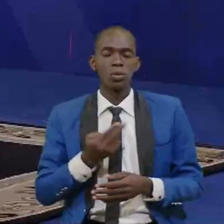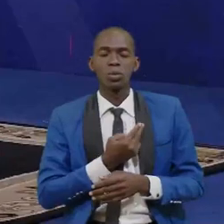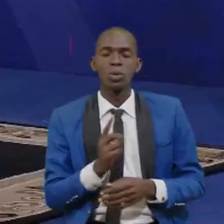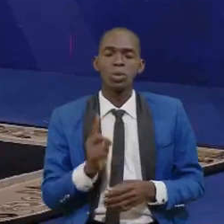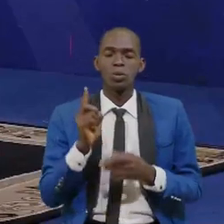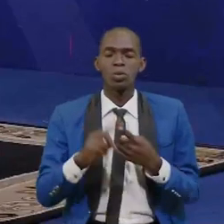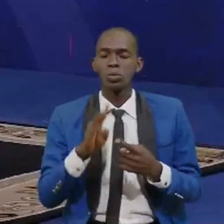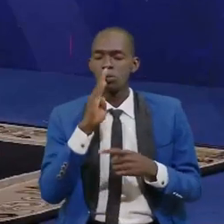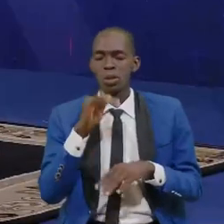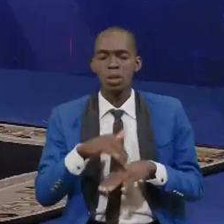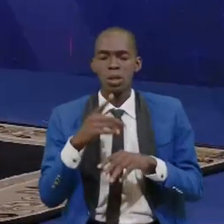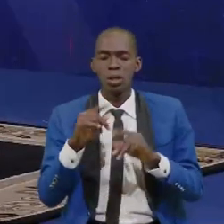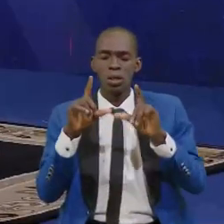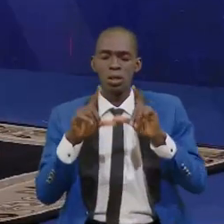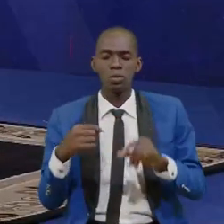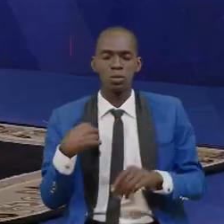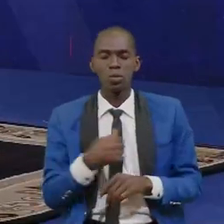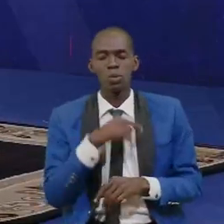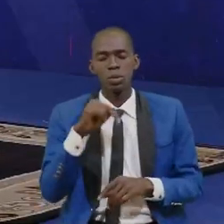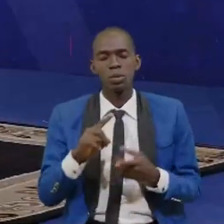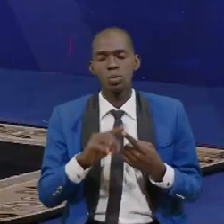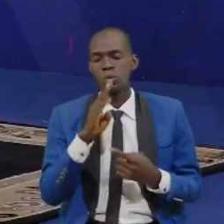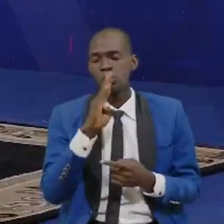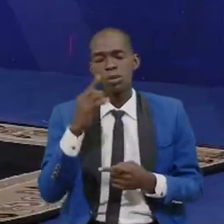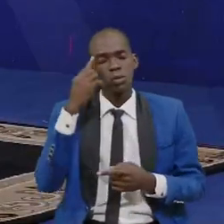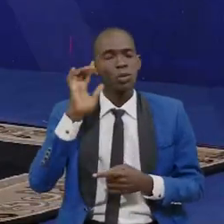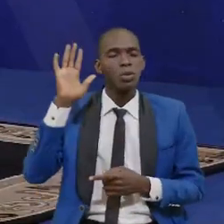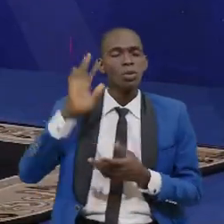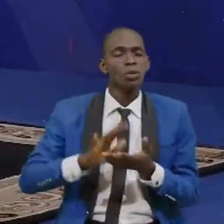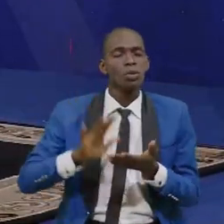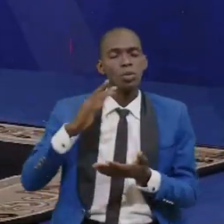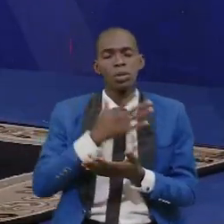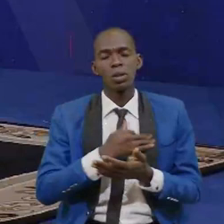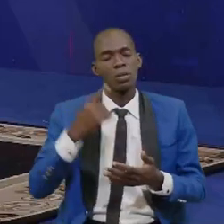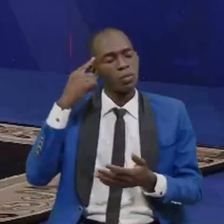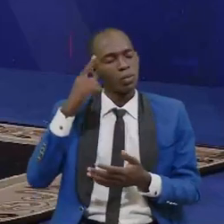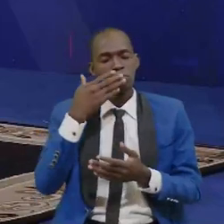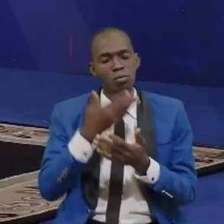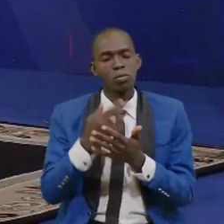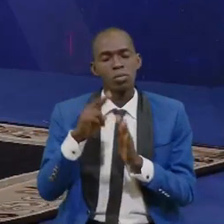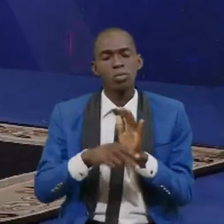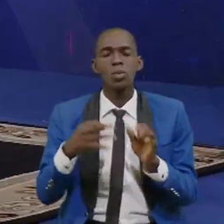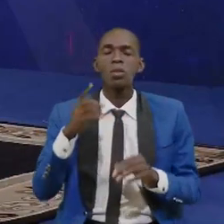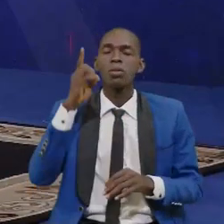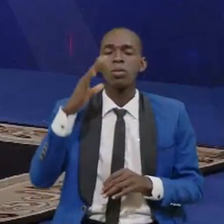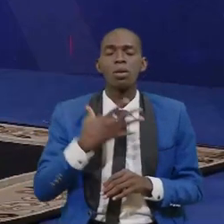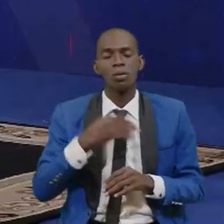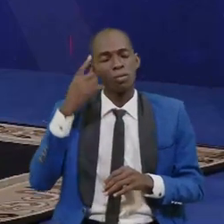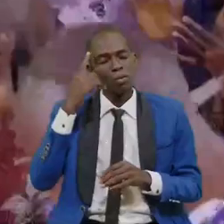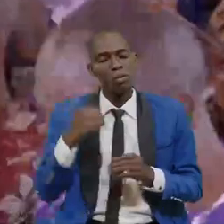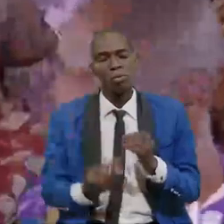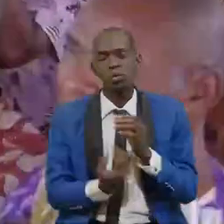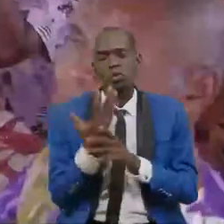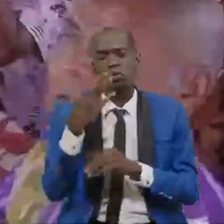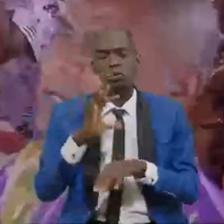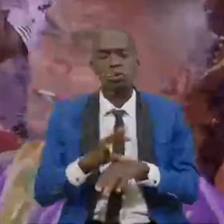être au niveau que nous devrions être pour ta gloire et pour la bonté de Dieu et pour l'expansion de l'Église au